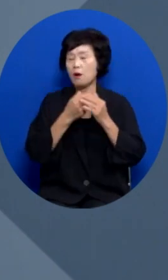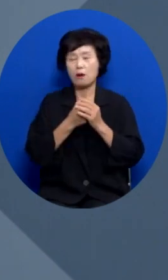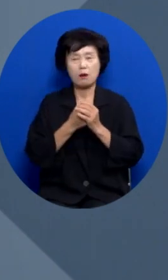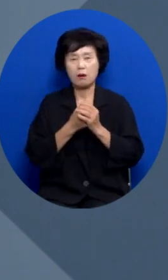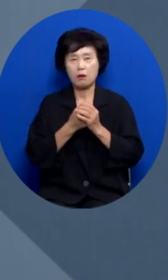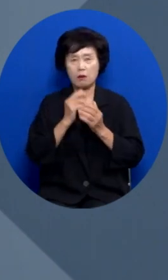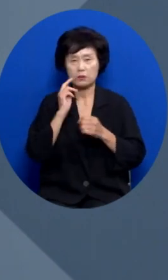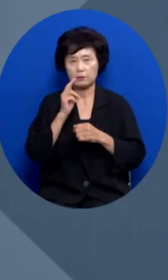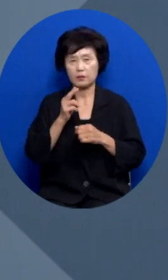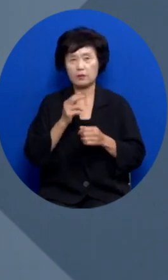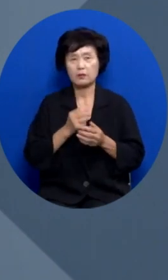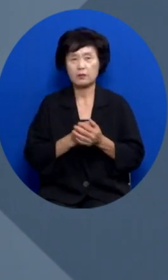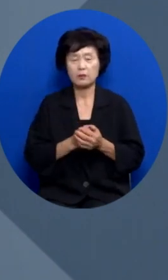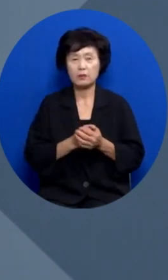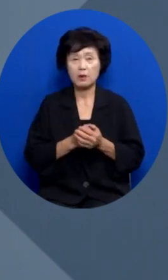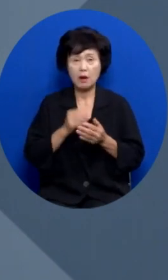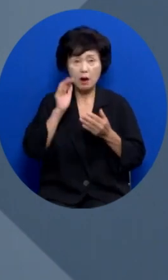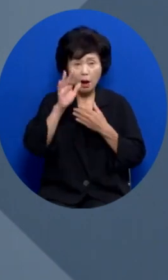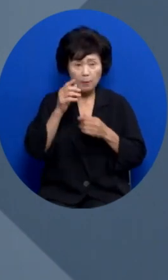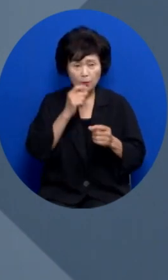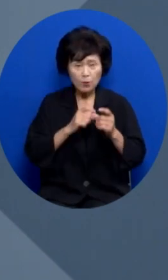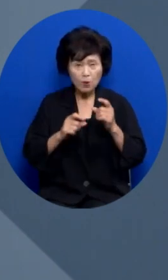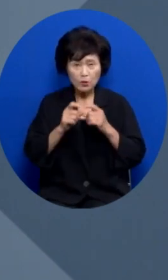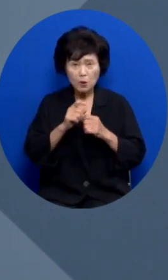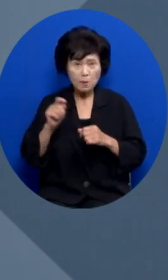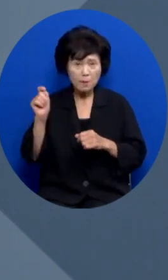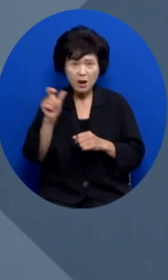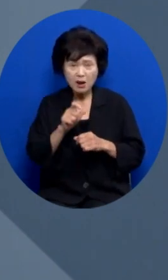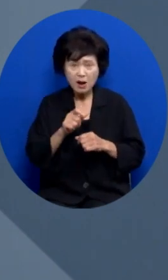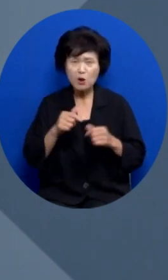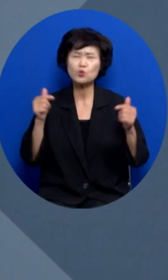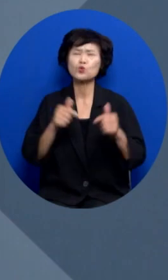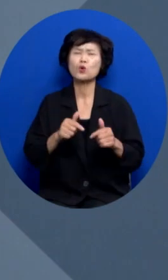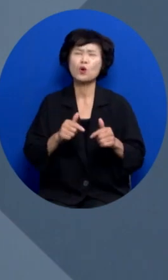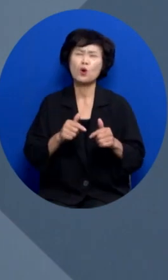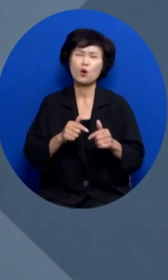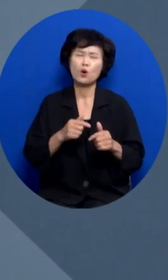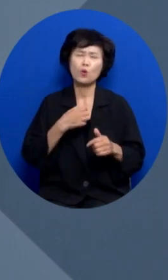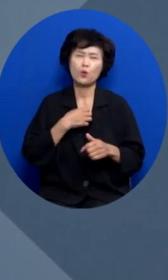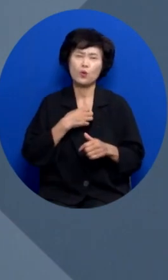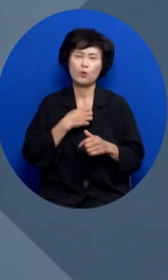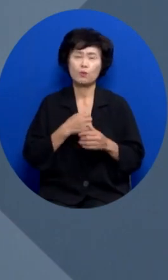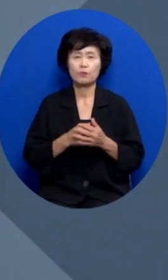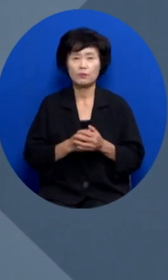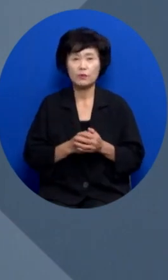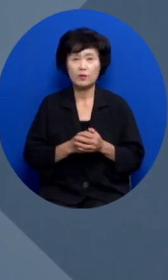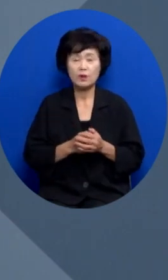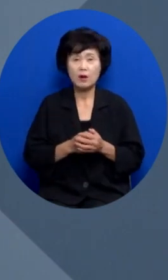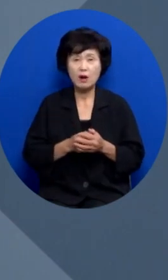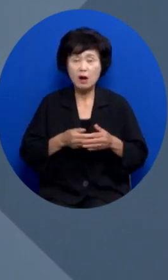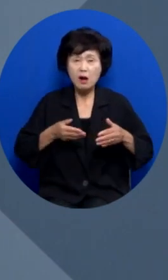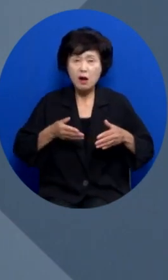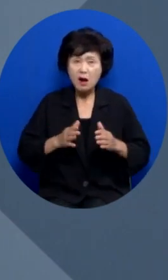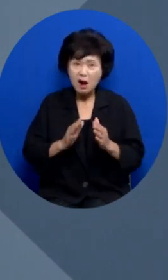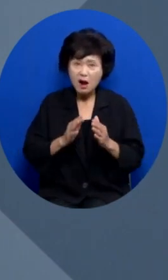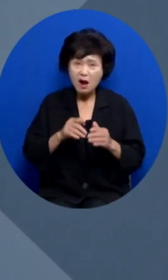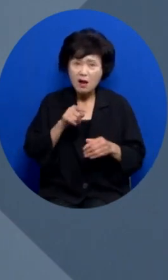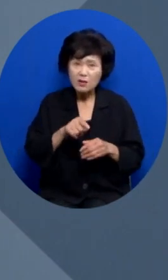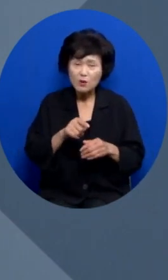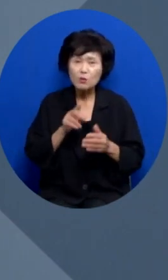앞으로 더 이게 더 가속도가 붙을 거라는 거죠. 그러다 보면은 생산성이 저하가